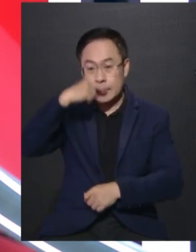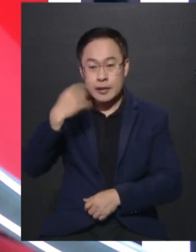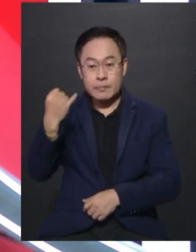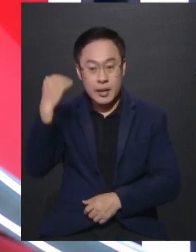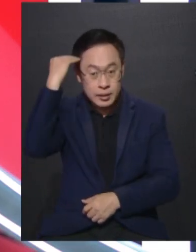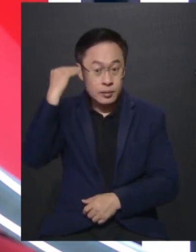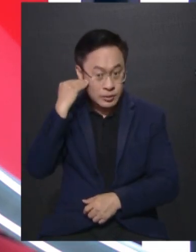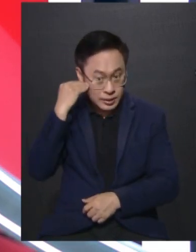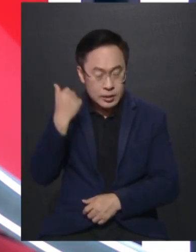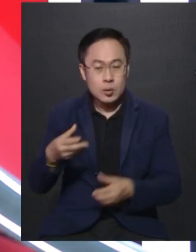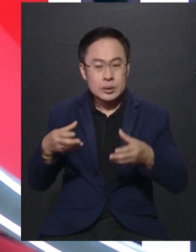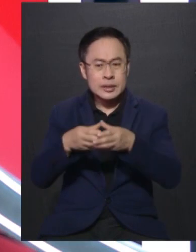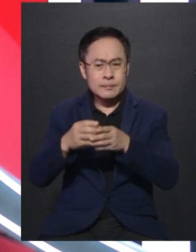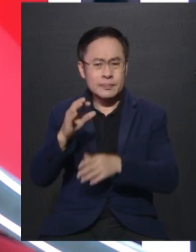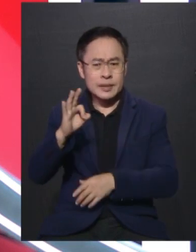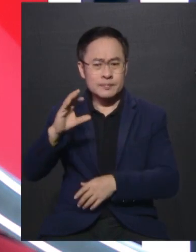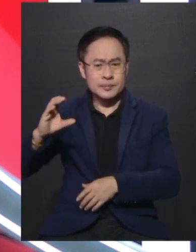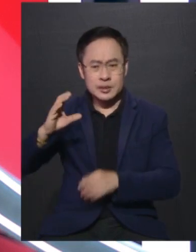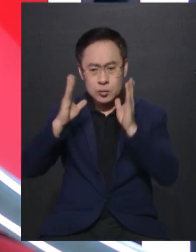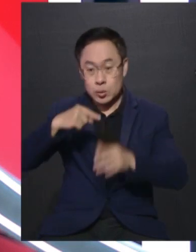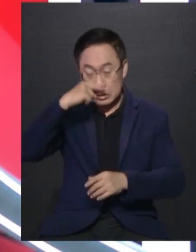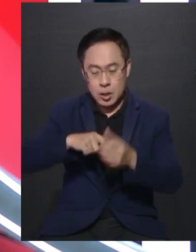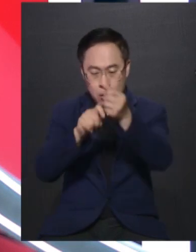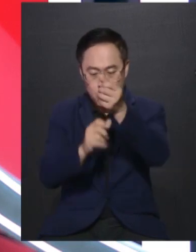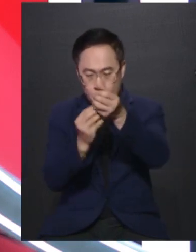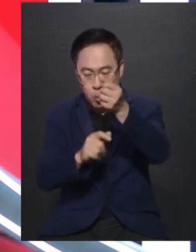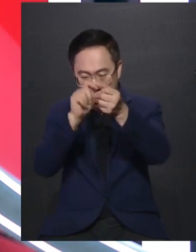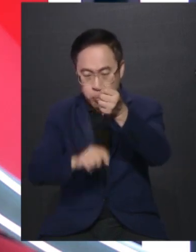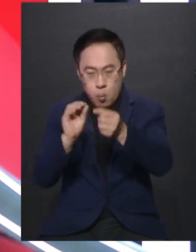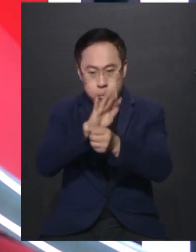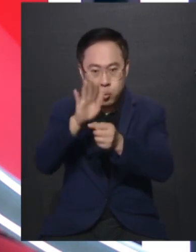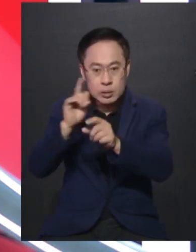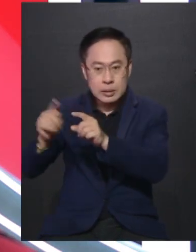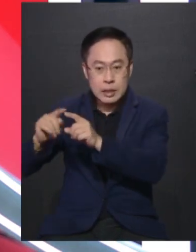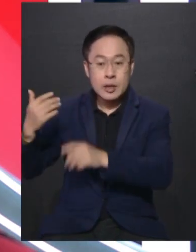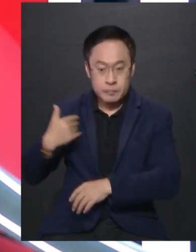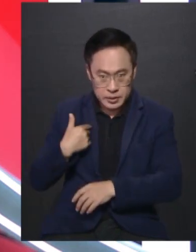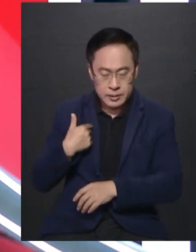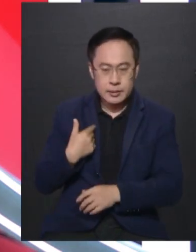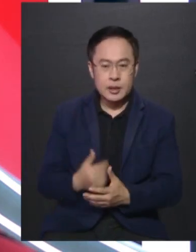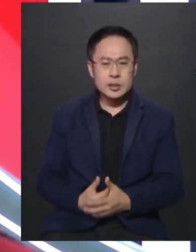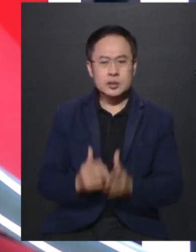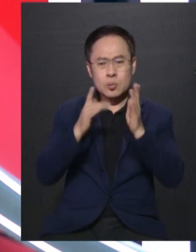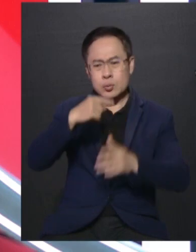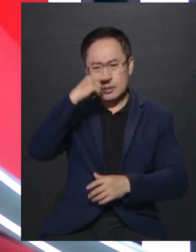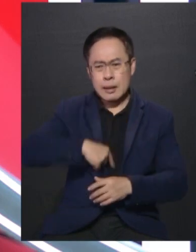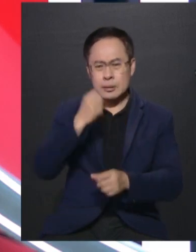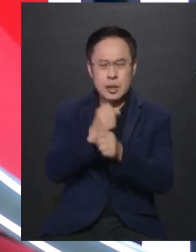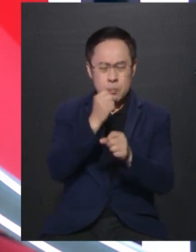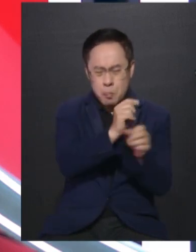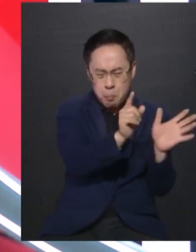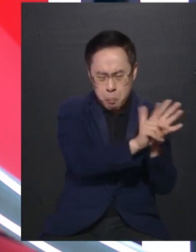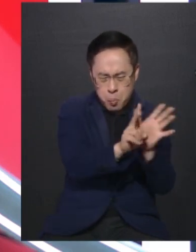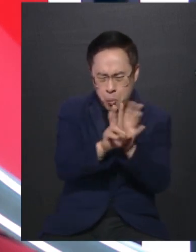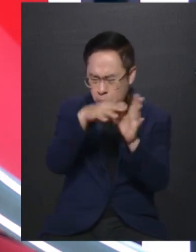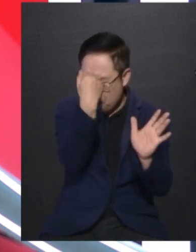การจุดพลุแฟร์ในสนามเนี่ยมันไม่ได้เกิดขึ้นแค่ในการแข่งขันฟุตบอล U17 ชิงแชมป์เอเชียที่ไทยเป็นเจ้าภาพมันมีเคยเกิดขึ้นมาแล้วหลายครั้งหลาย